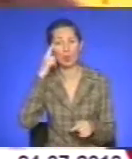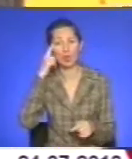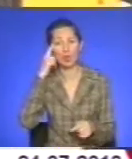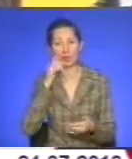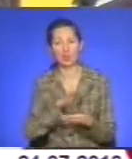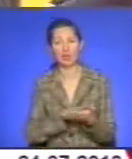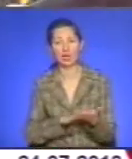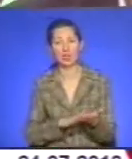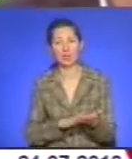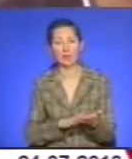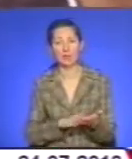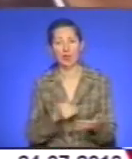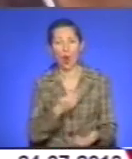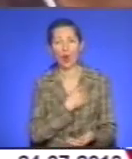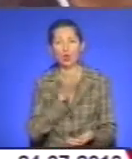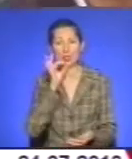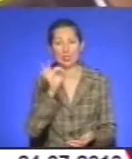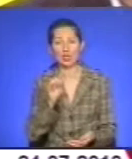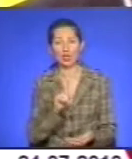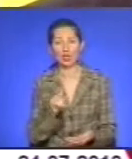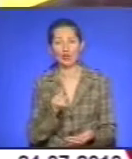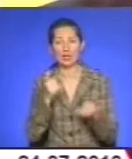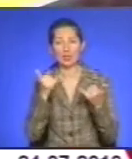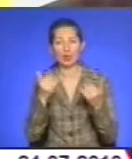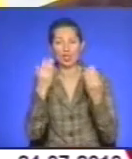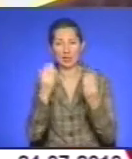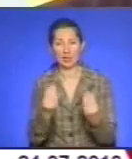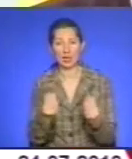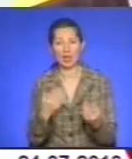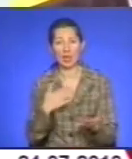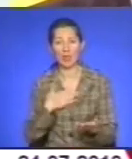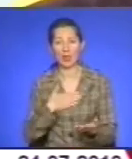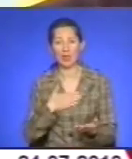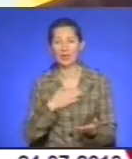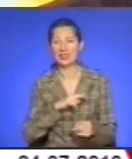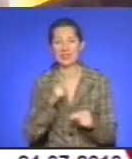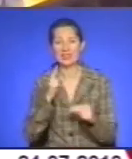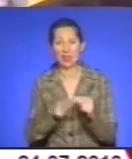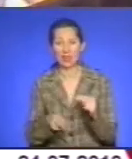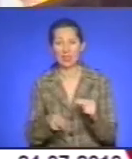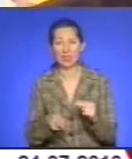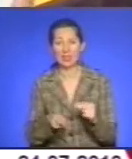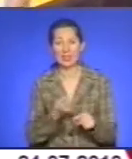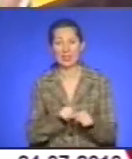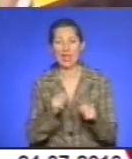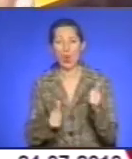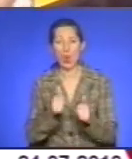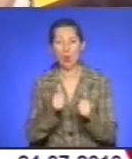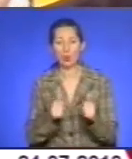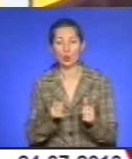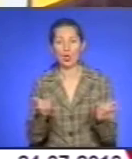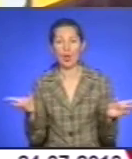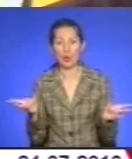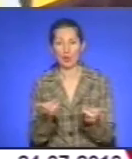так далі. І я хочу сказати, що на сьогоднішній день ми не завершили цей конкурс, а